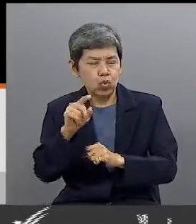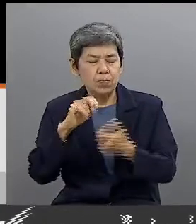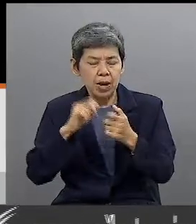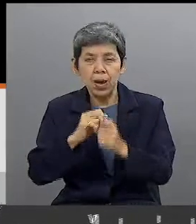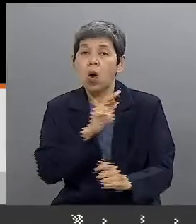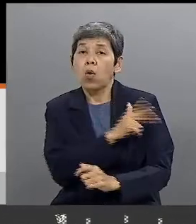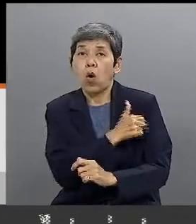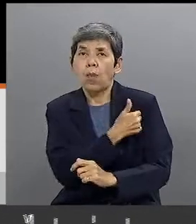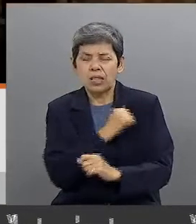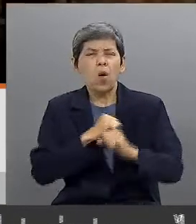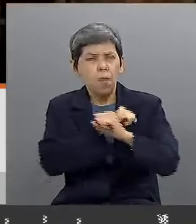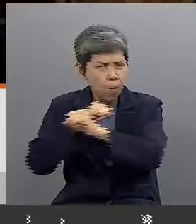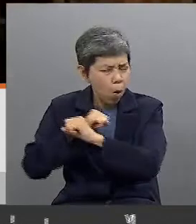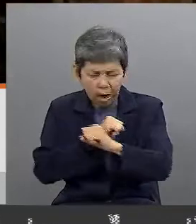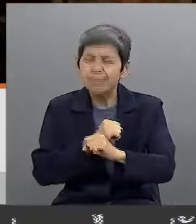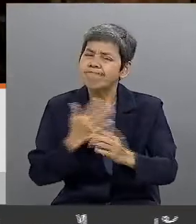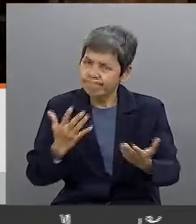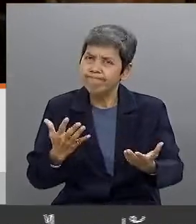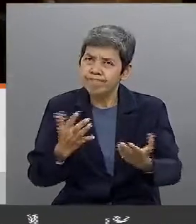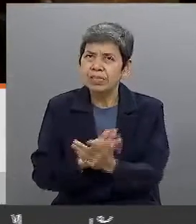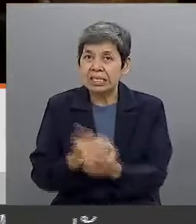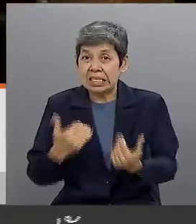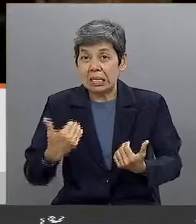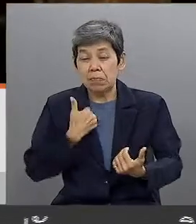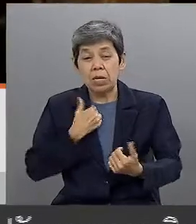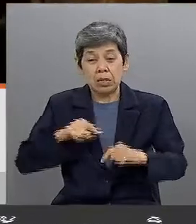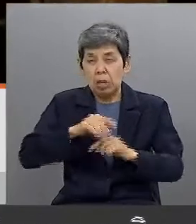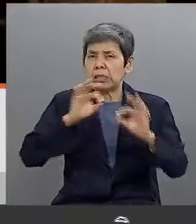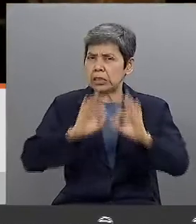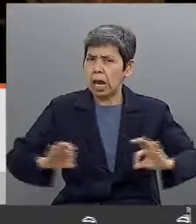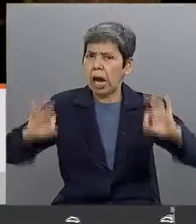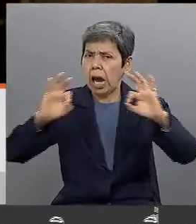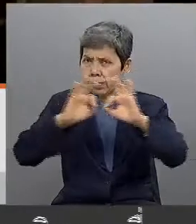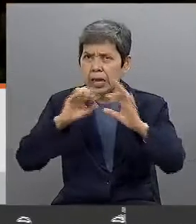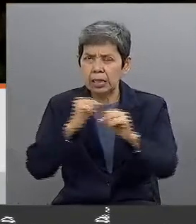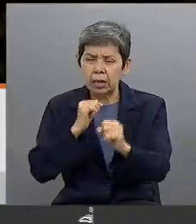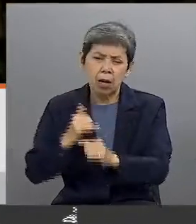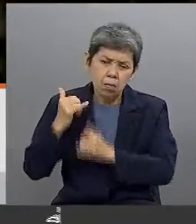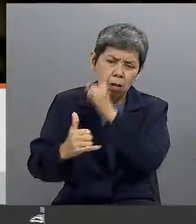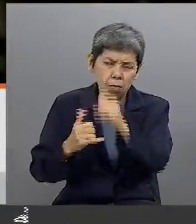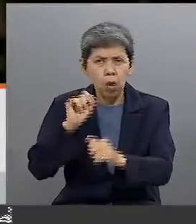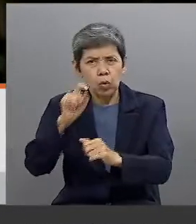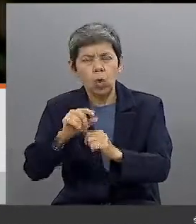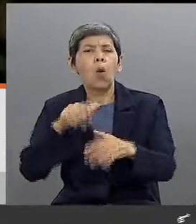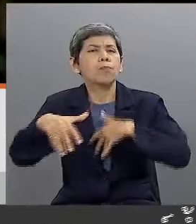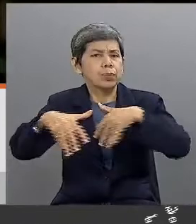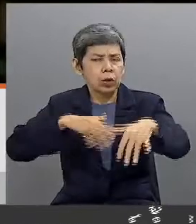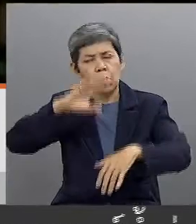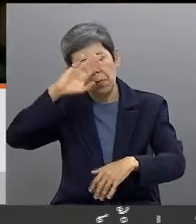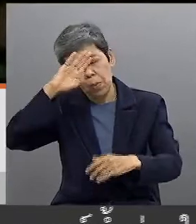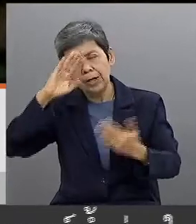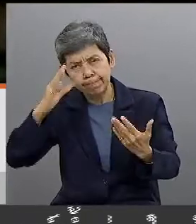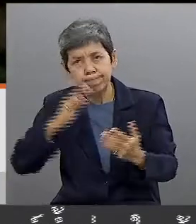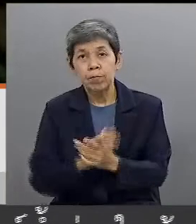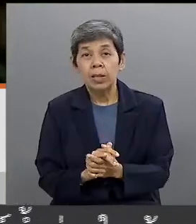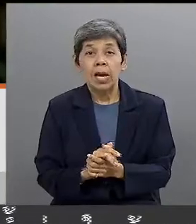องกันกันอย่างเต็มที่เนื่องจากเป็นพื้นที่สำคัญในการรองรับสถานการณ์ฉุกเฉินของประชาชนสำหรับน้ำที่ท่วม